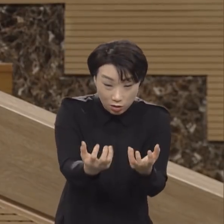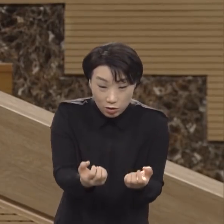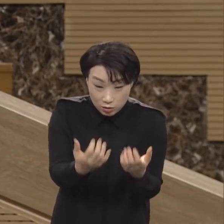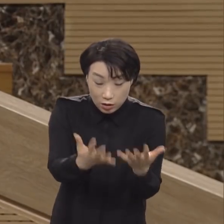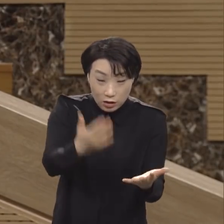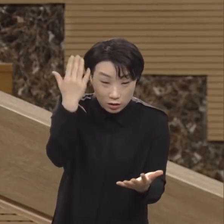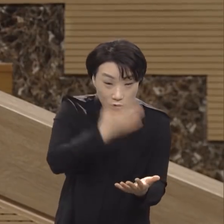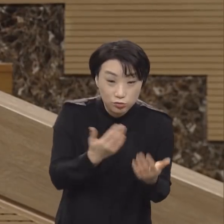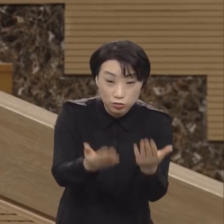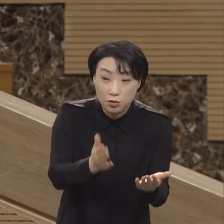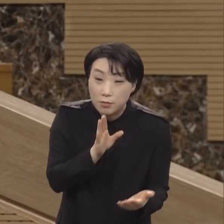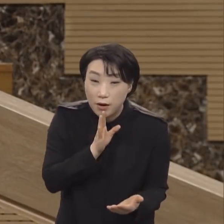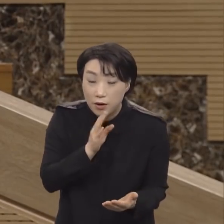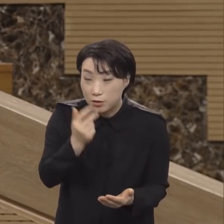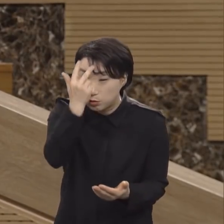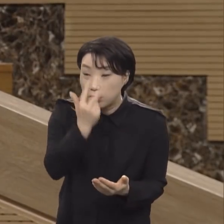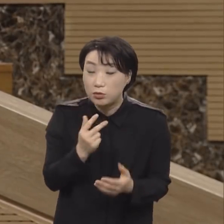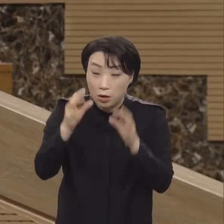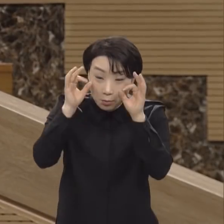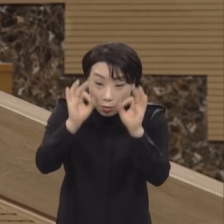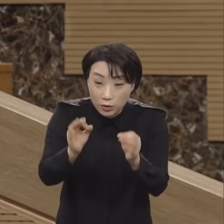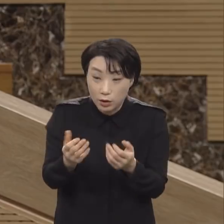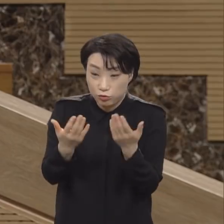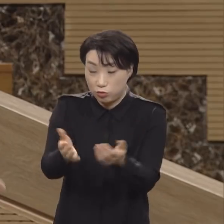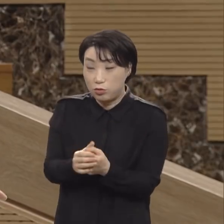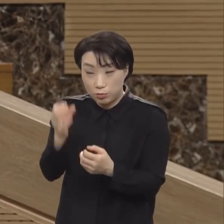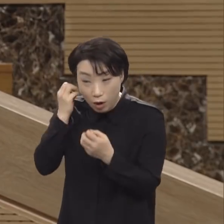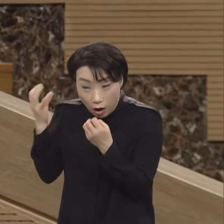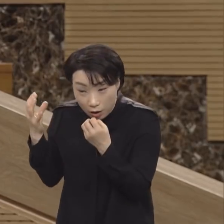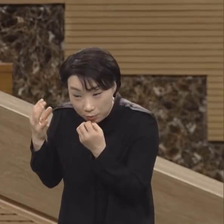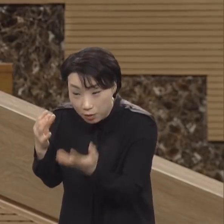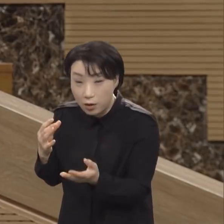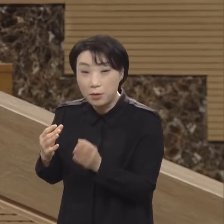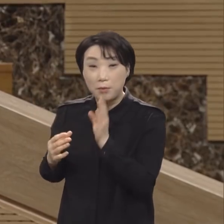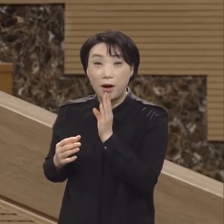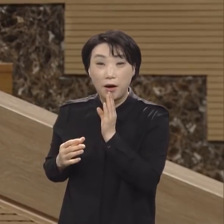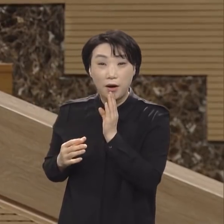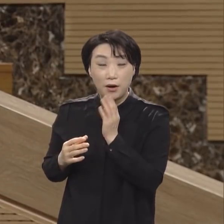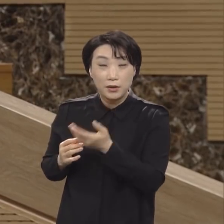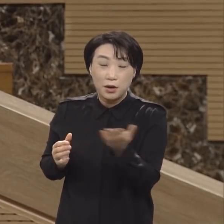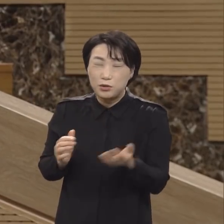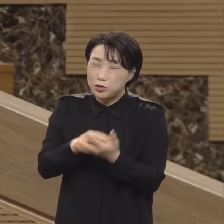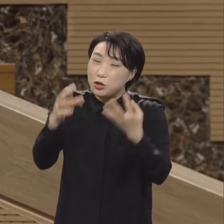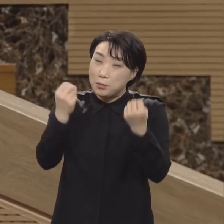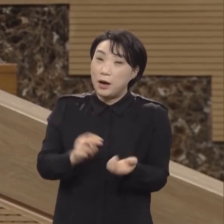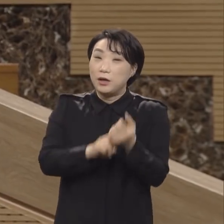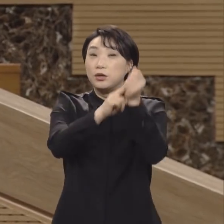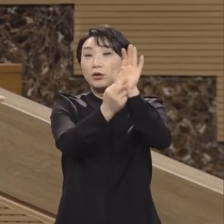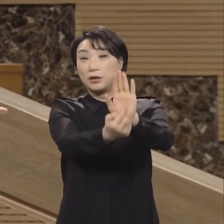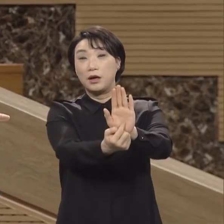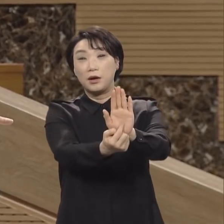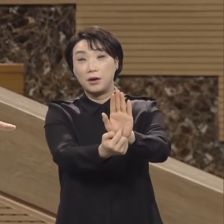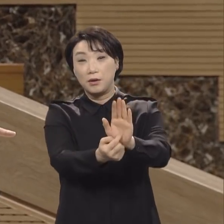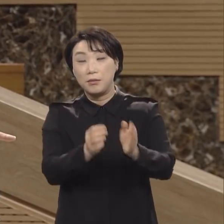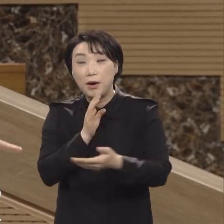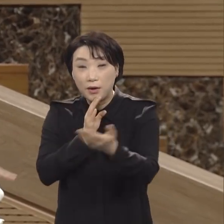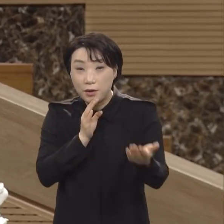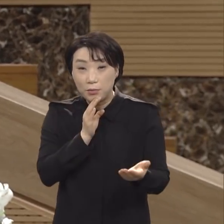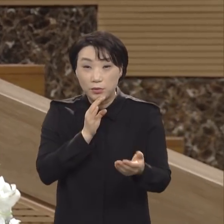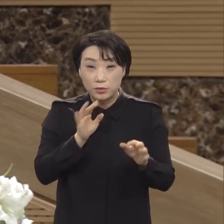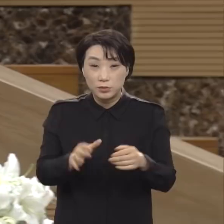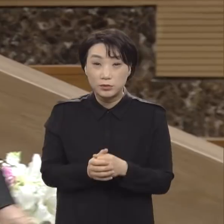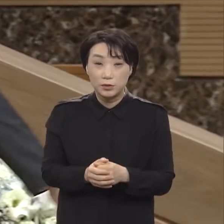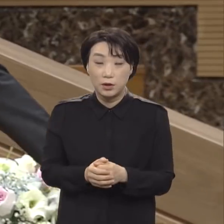자 고치고 소경 보게 하고 귀머거리 듣게 하고 벙어리 말하게 하고 이 어마어마한 사역을